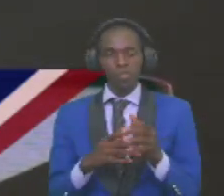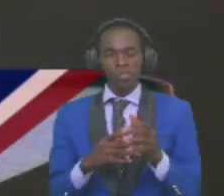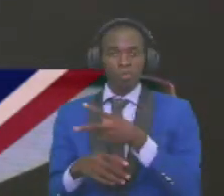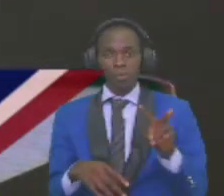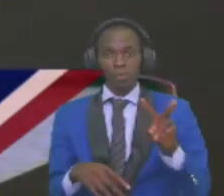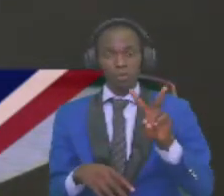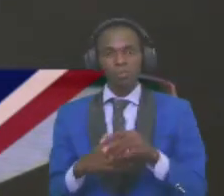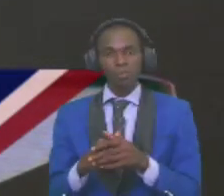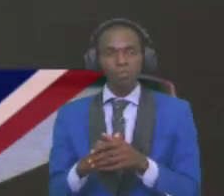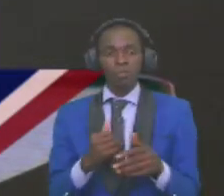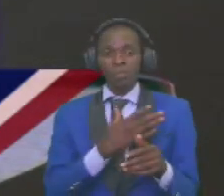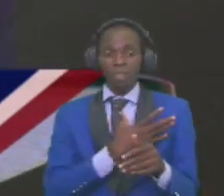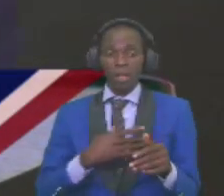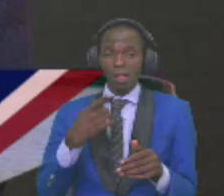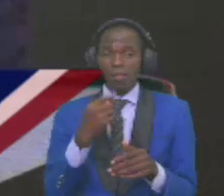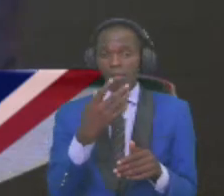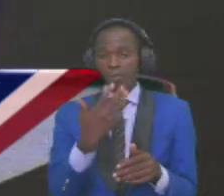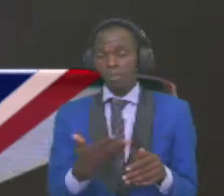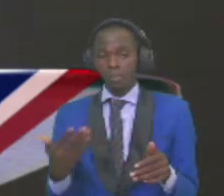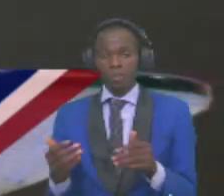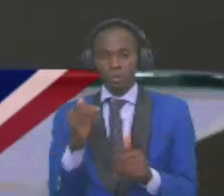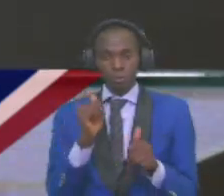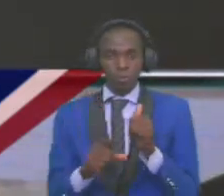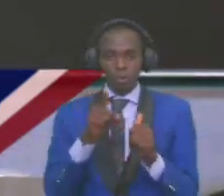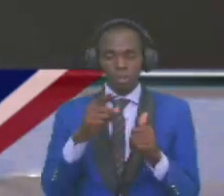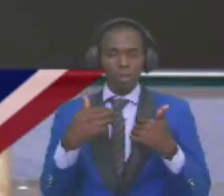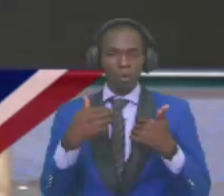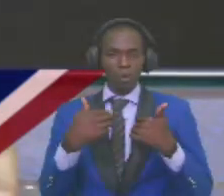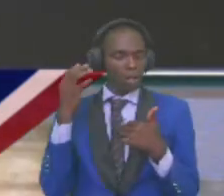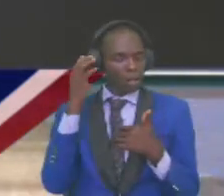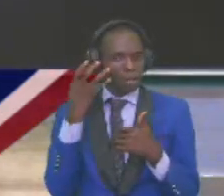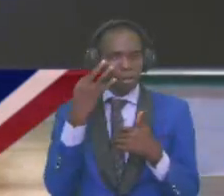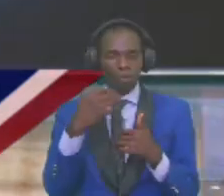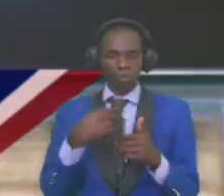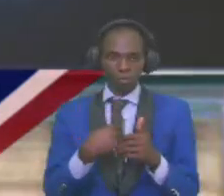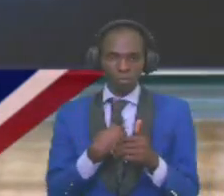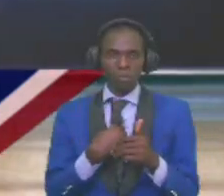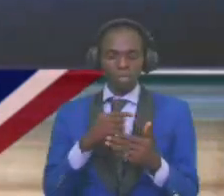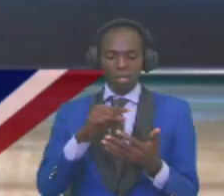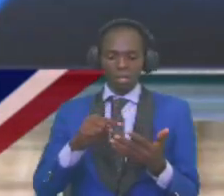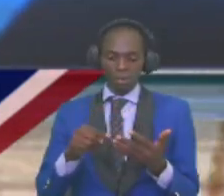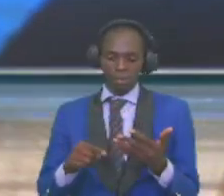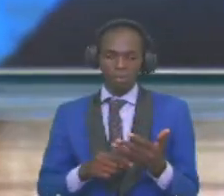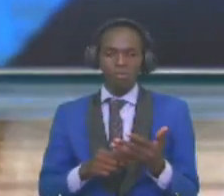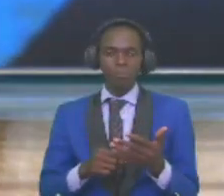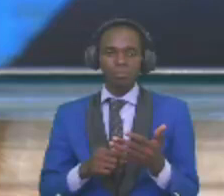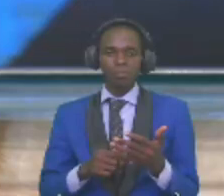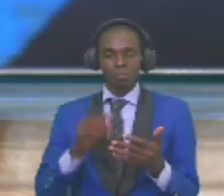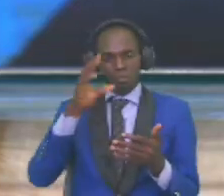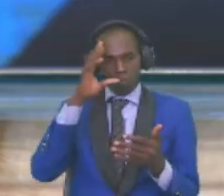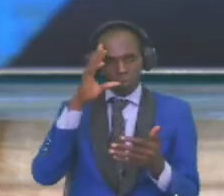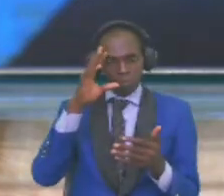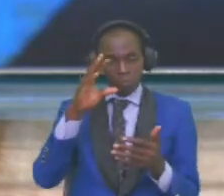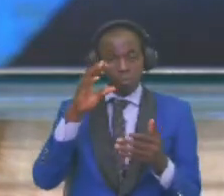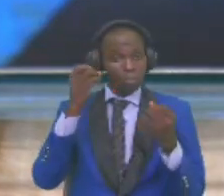christ versez 2 est ce que tu as entendu deux mois en présence de beaucoup